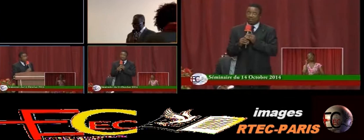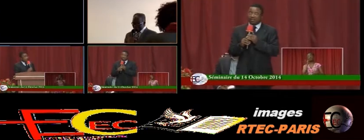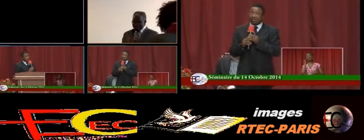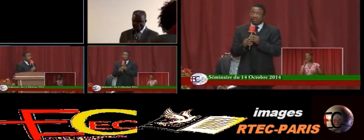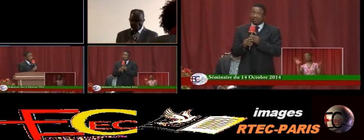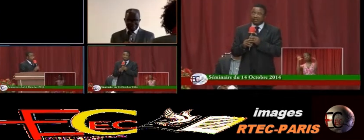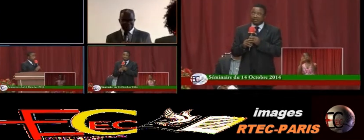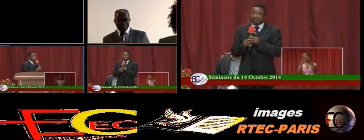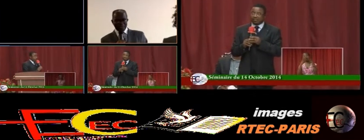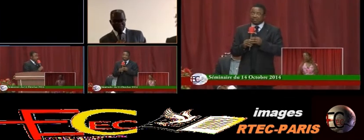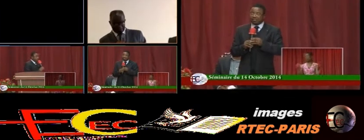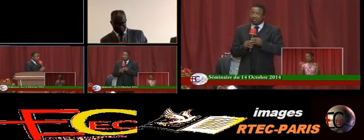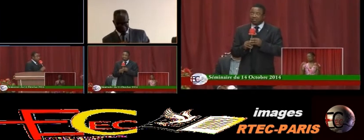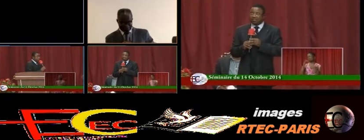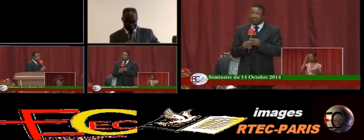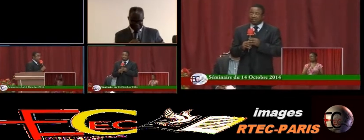Amen.